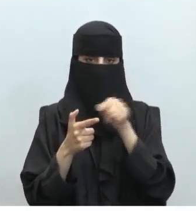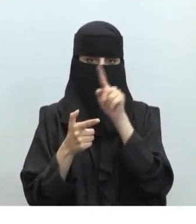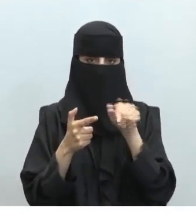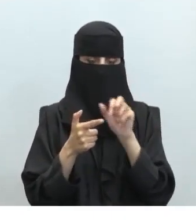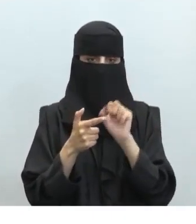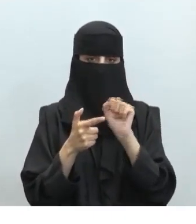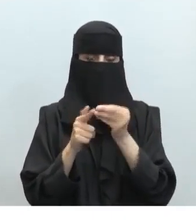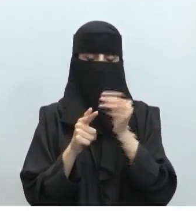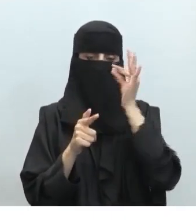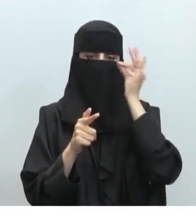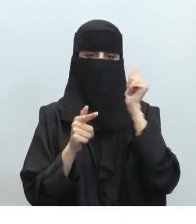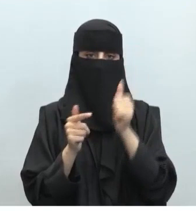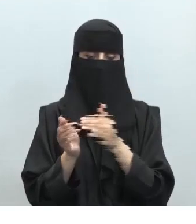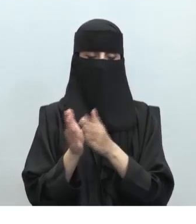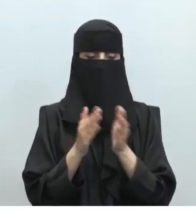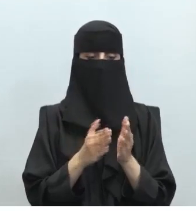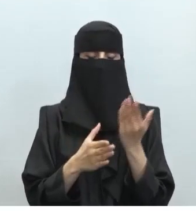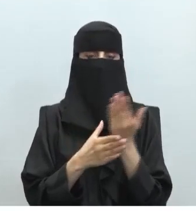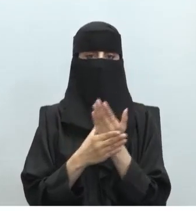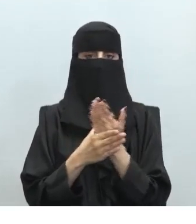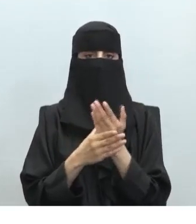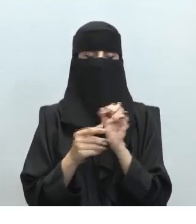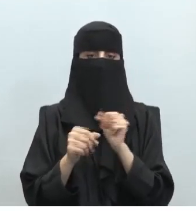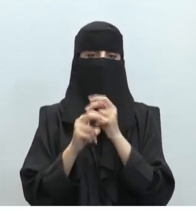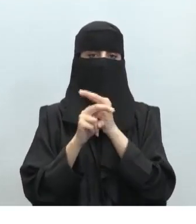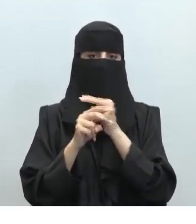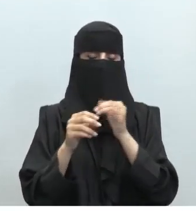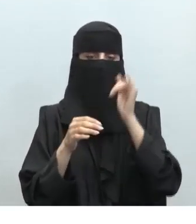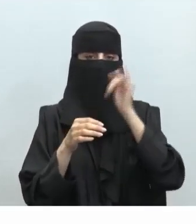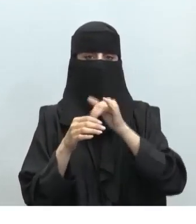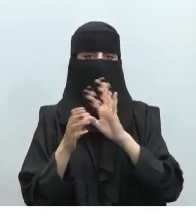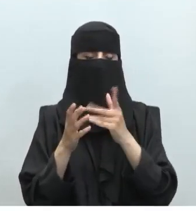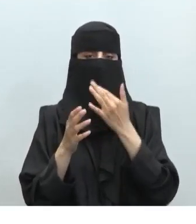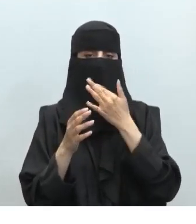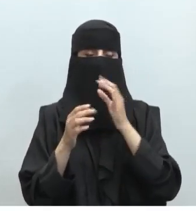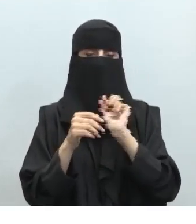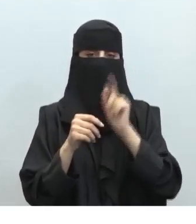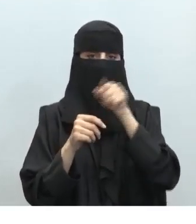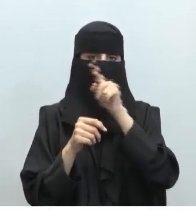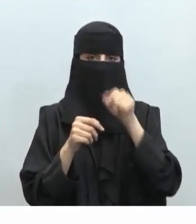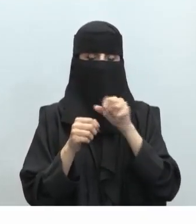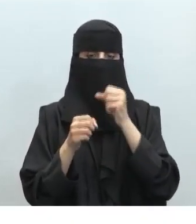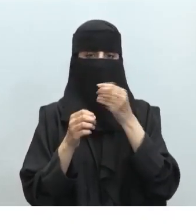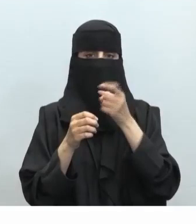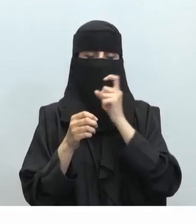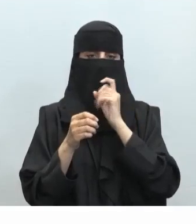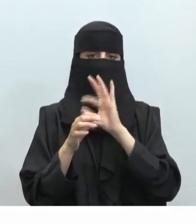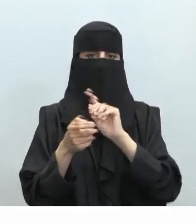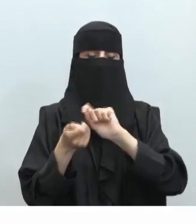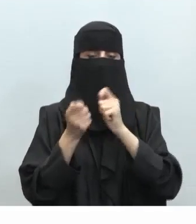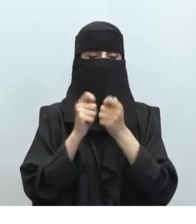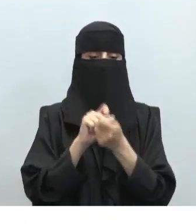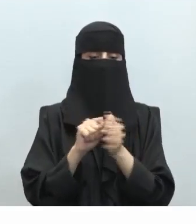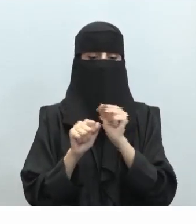يحمل اللون الاسود سوف يظهر اللون الاسود لماذا لان الكروموسوم المتعطل الكروموسوم الغير نشط تحول الى ما